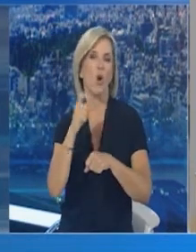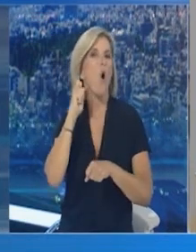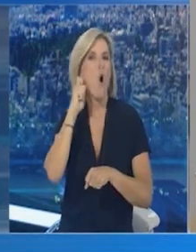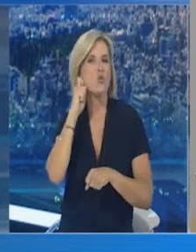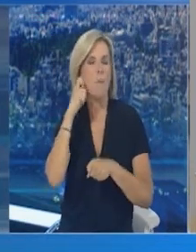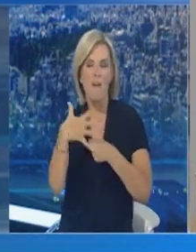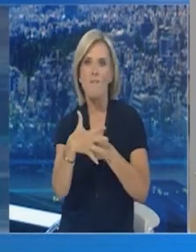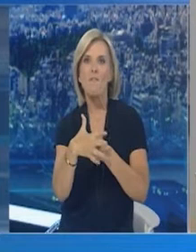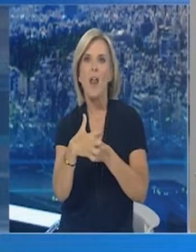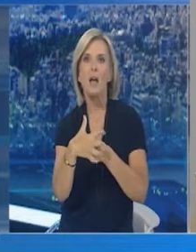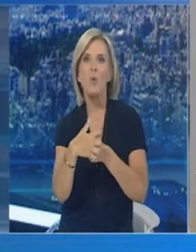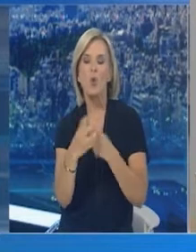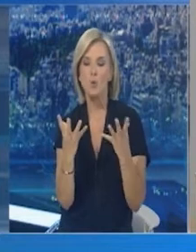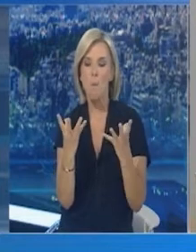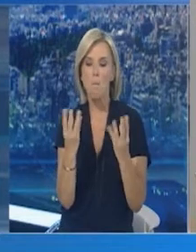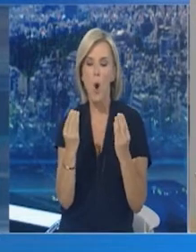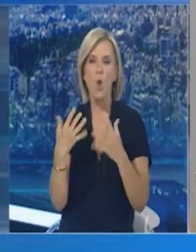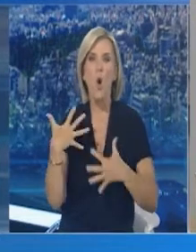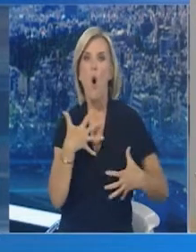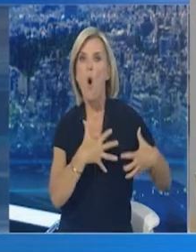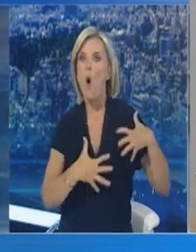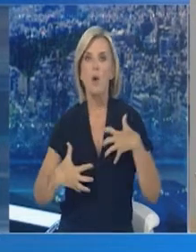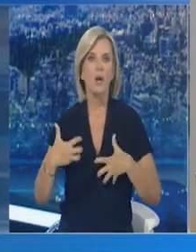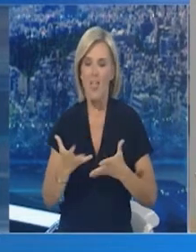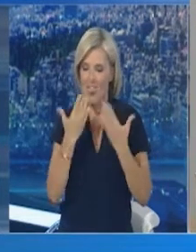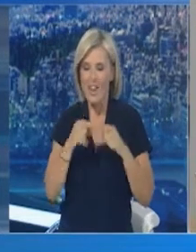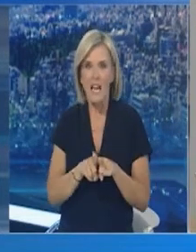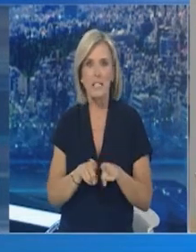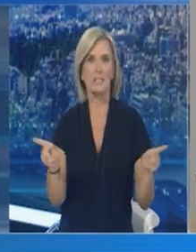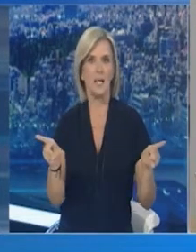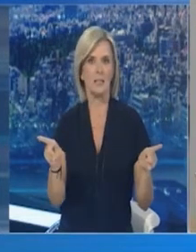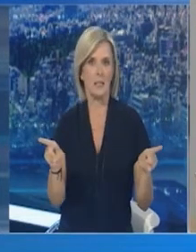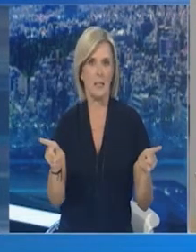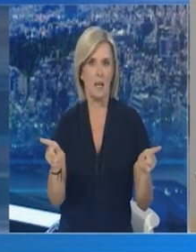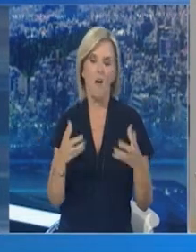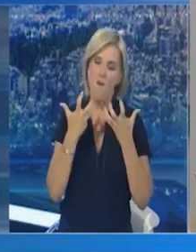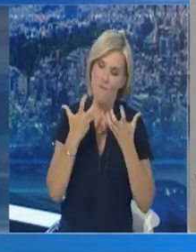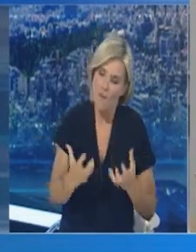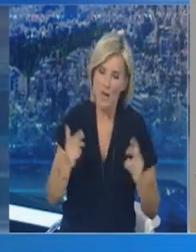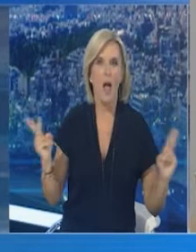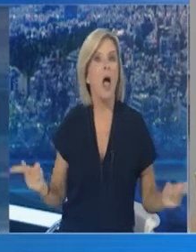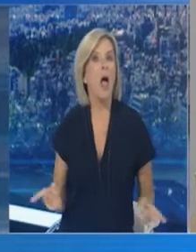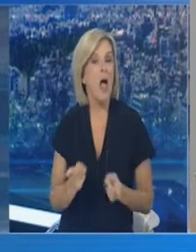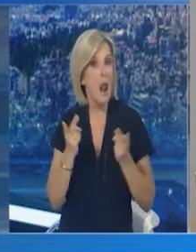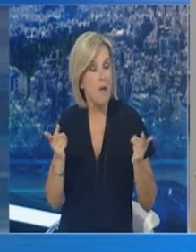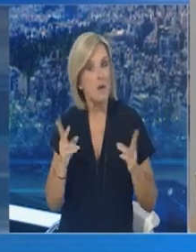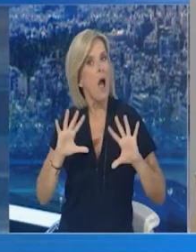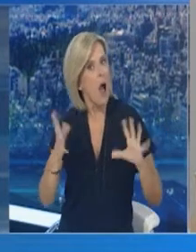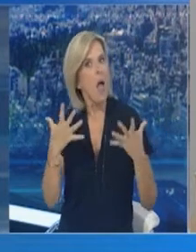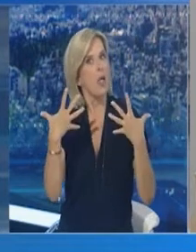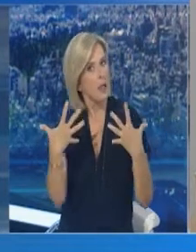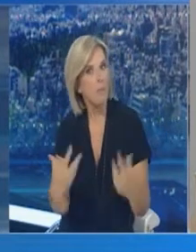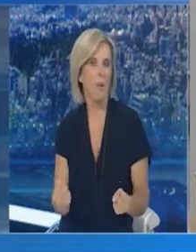οποίο συμβαίνει ανεξάρτητα από τη βαρύτητα της λίμωξης και